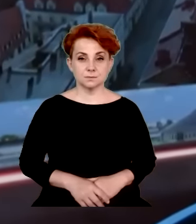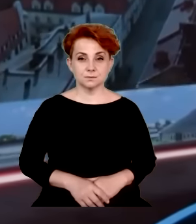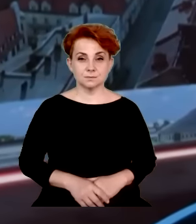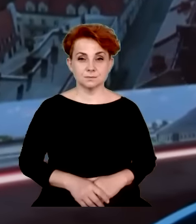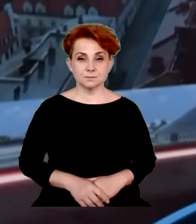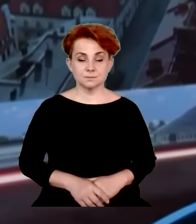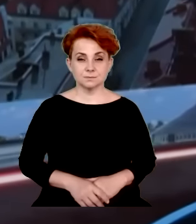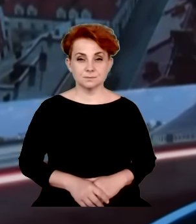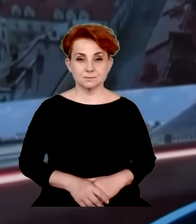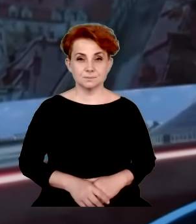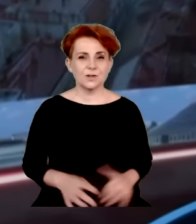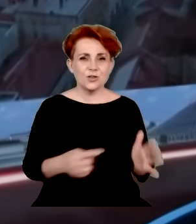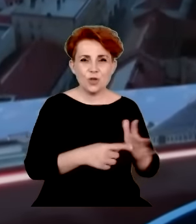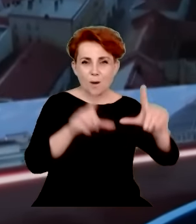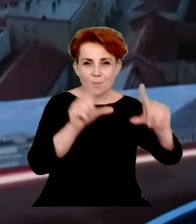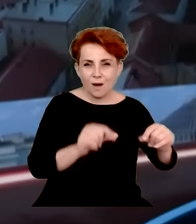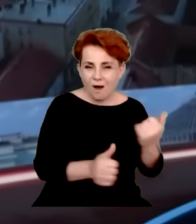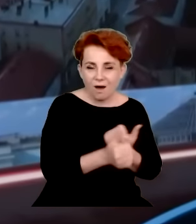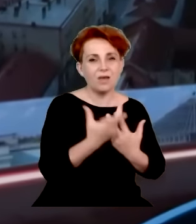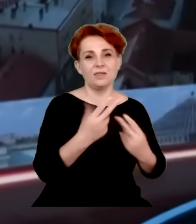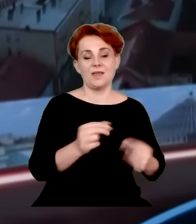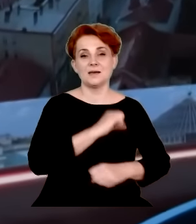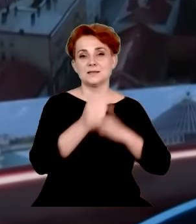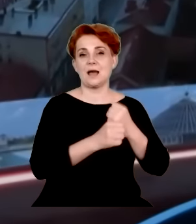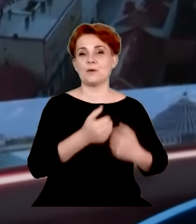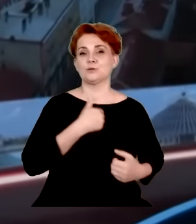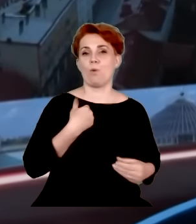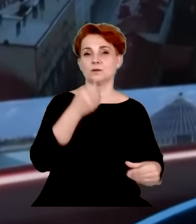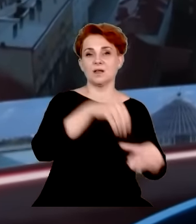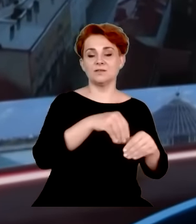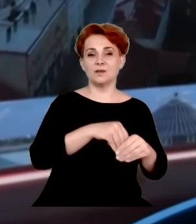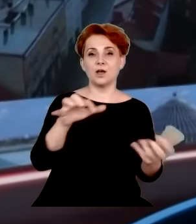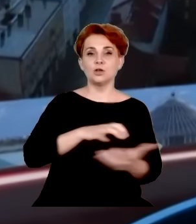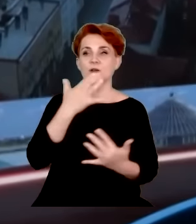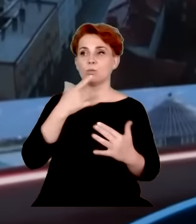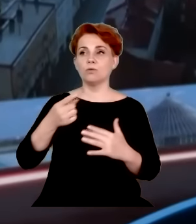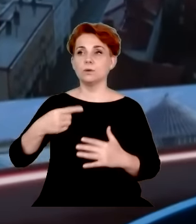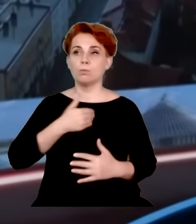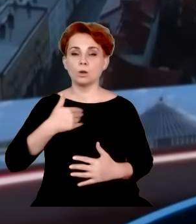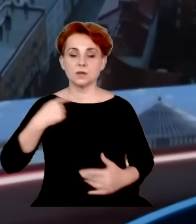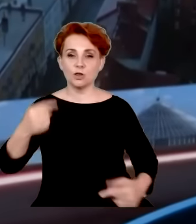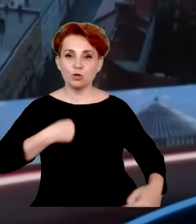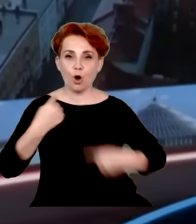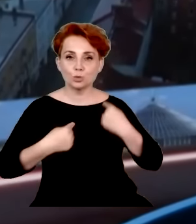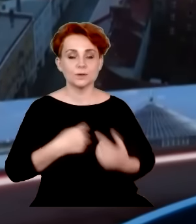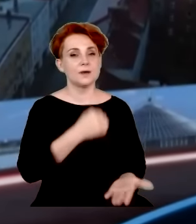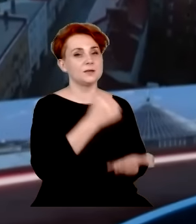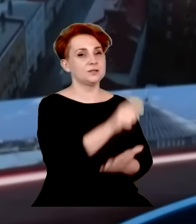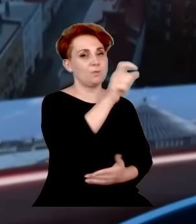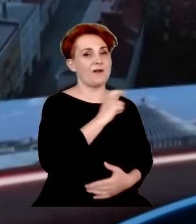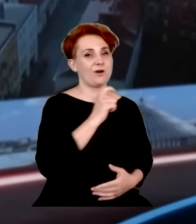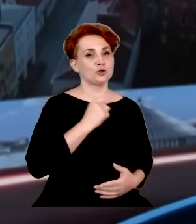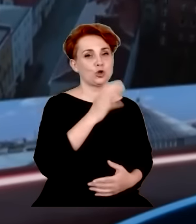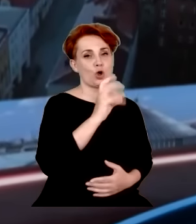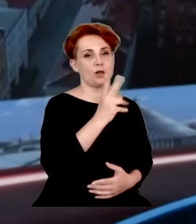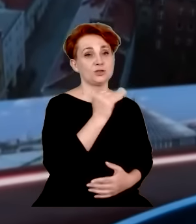Nie o taką promocję nam chodziło. Zamiast o polskich inwestycjach, świat zaczyna mówić o polskich torturach. Sprawą księdza Michała Olszewskiego, którego jedyną